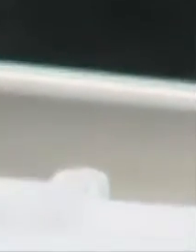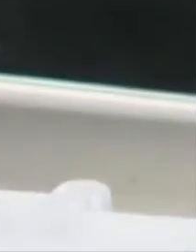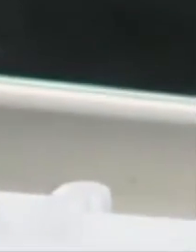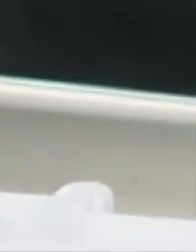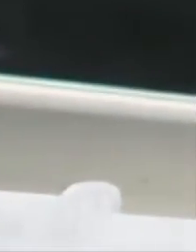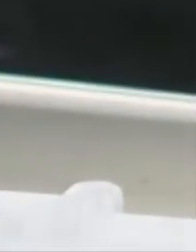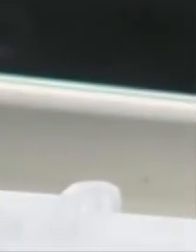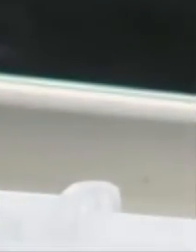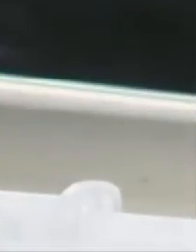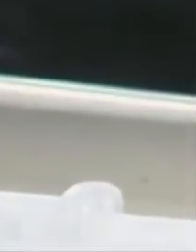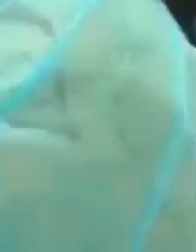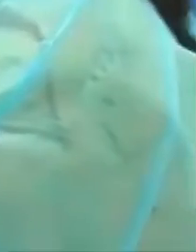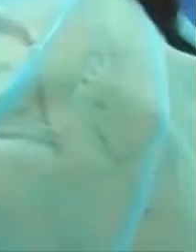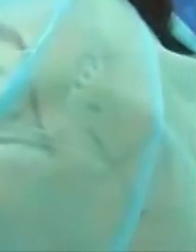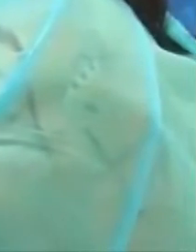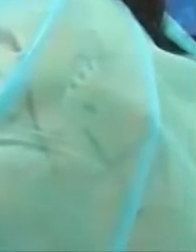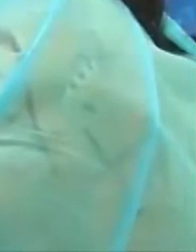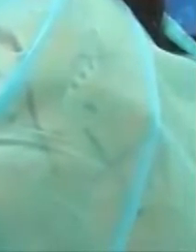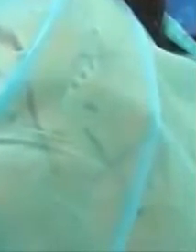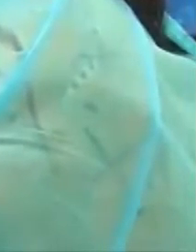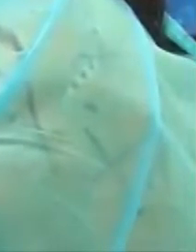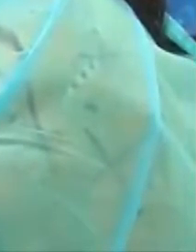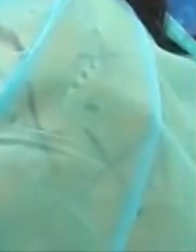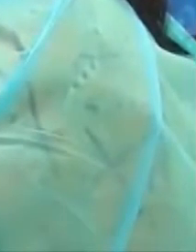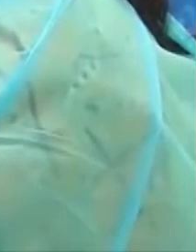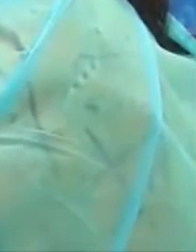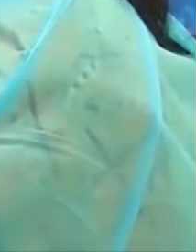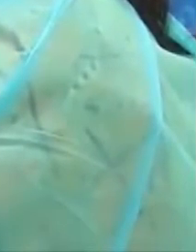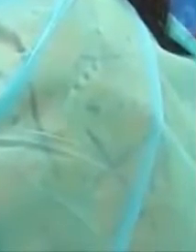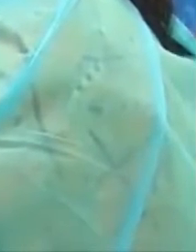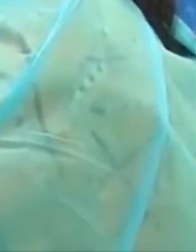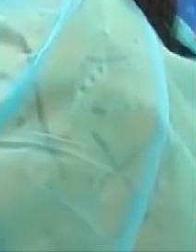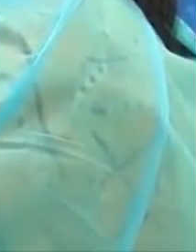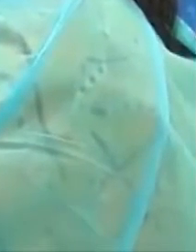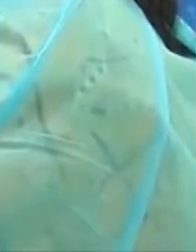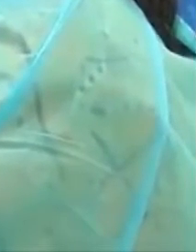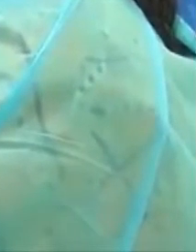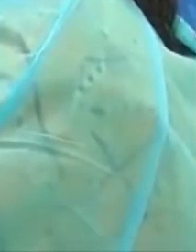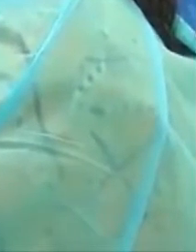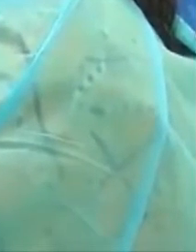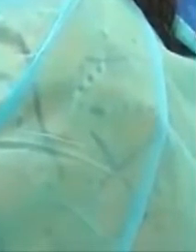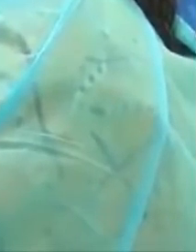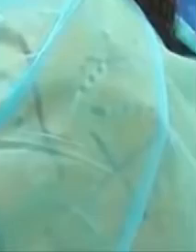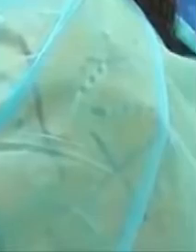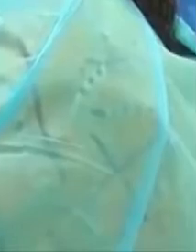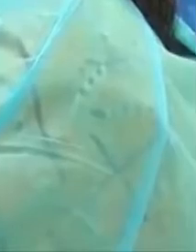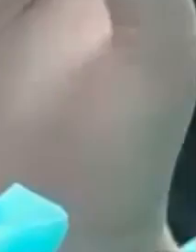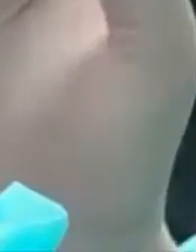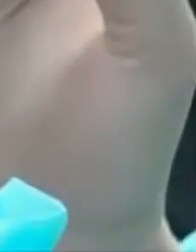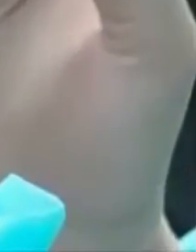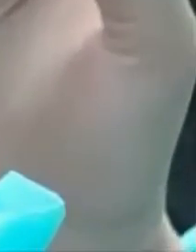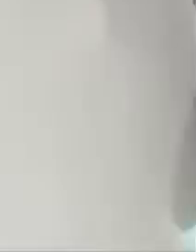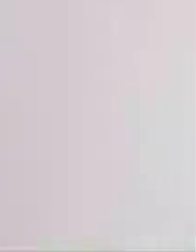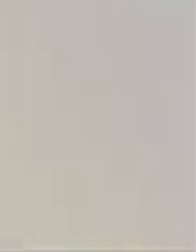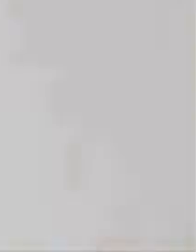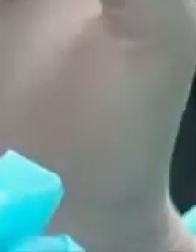พิจารณาฉีดวัคซีนแบบไขว้ได้แต่แนะนำไม่ให้ประชาชนเลือกชนิดไขว้เองนะครับอันนี้จริงๆแล้วก็มีการชี้แจงกันไปแล้วรอบหนึ่งนะครับ